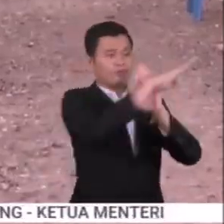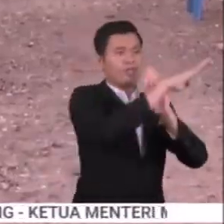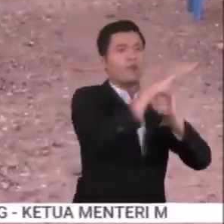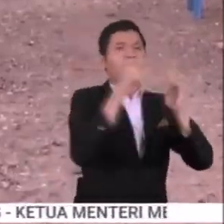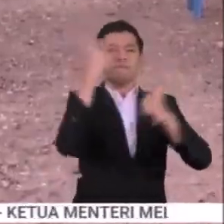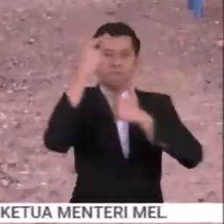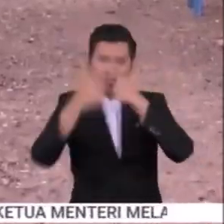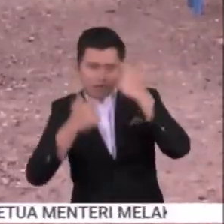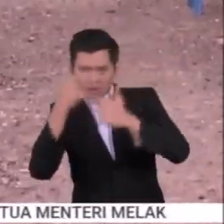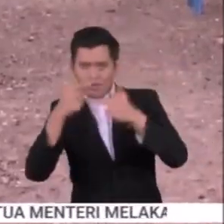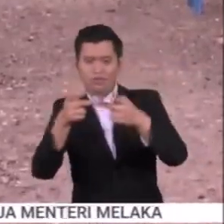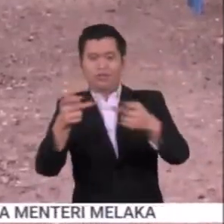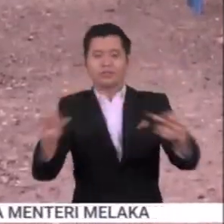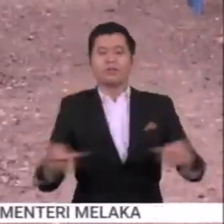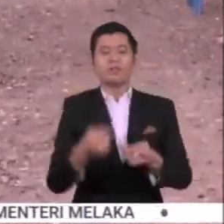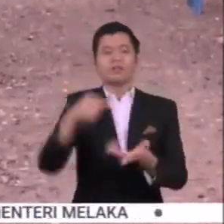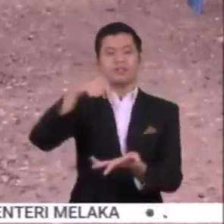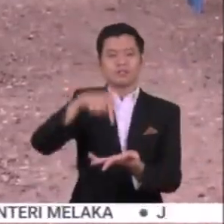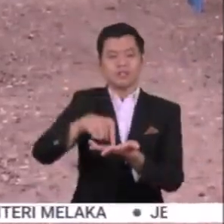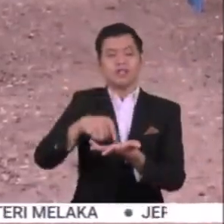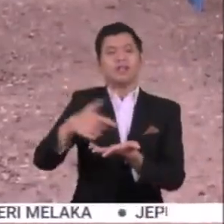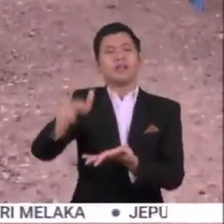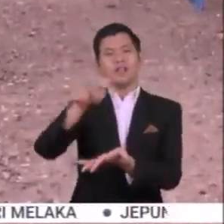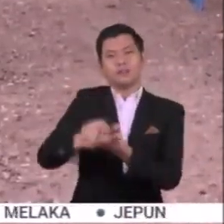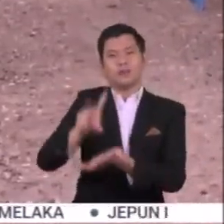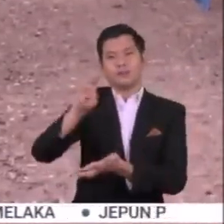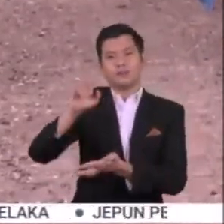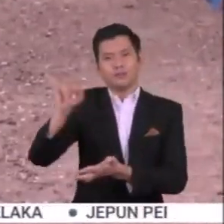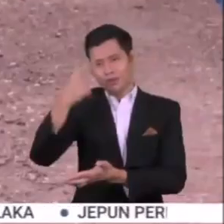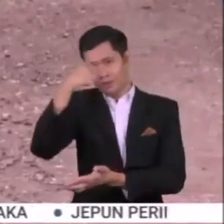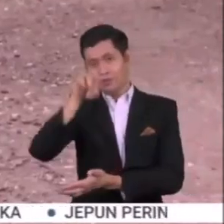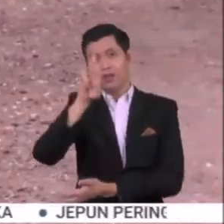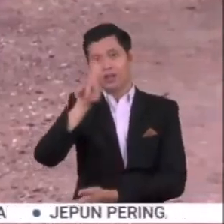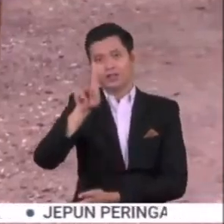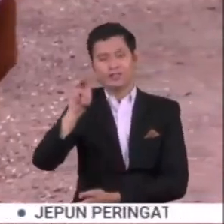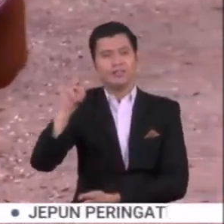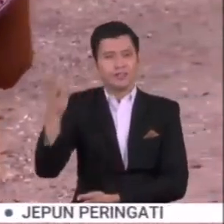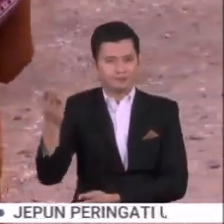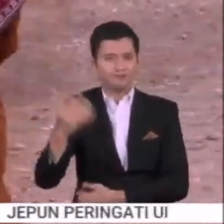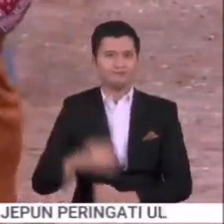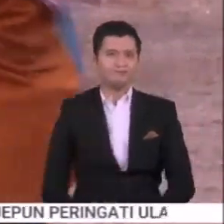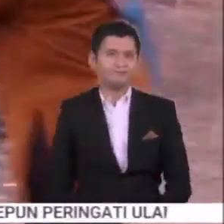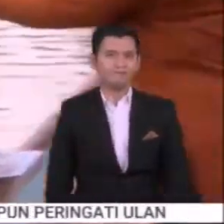ekonomi dan pelancongan di kawasan ini. Syamimi Saripan, RTM.